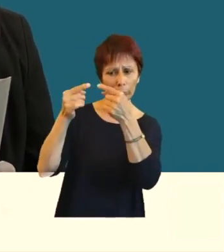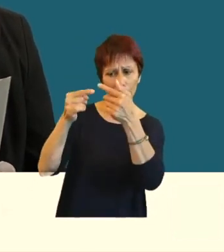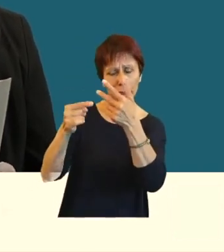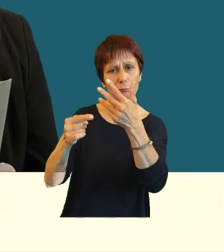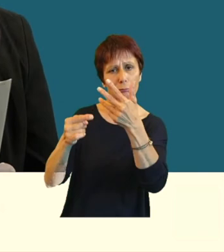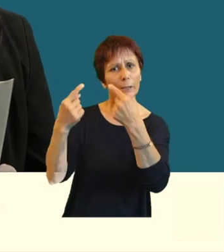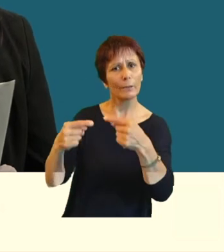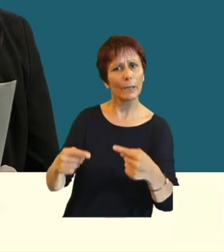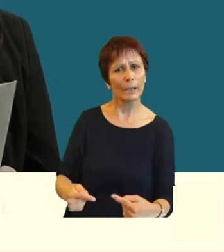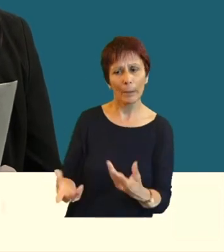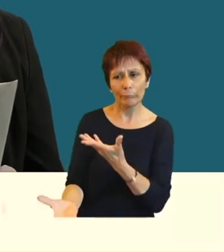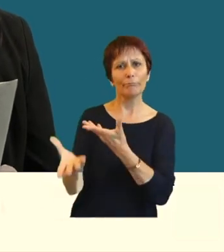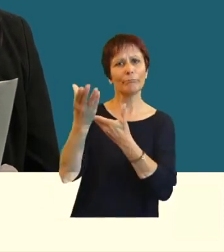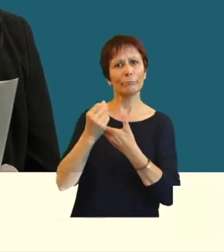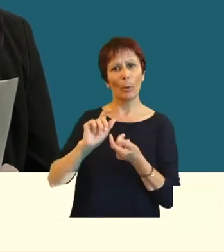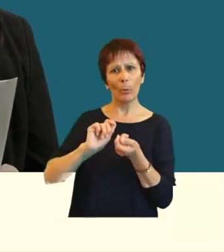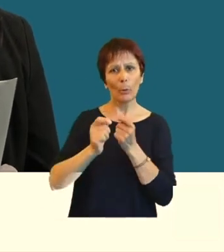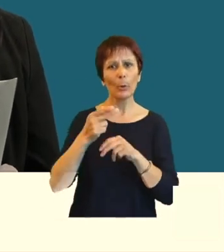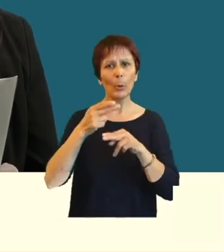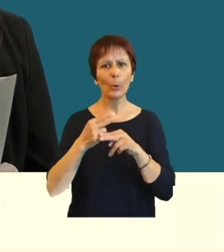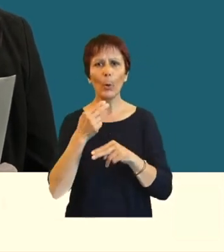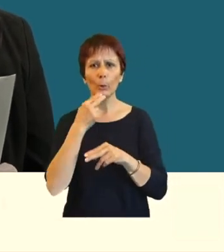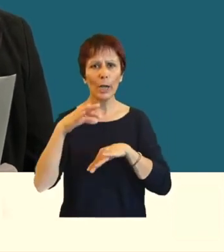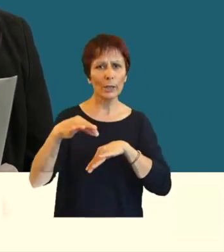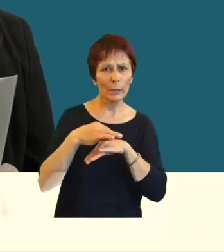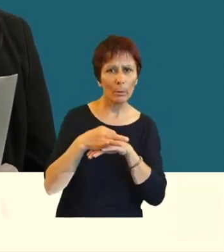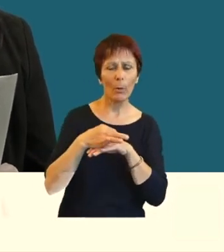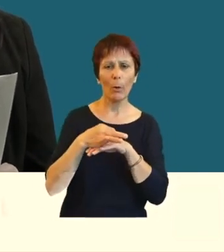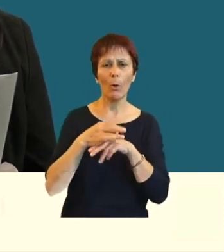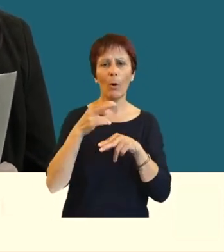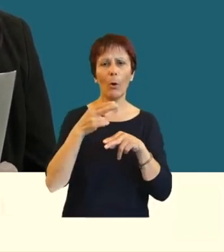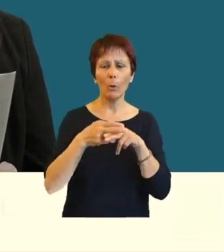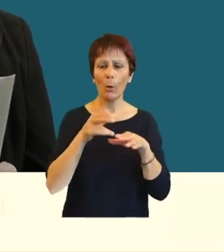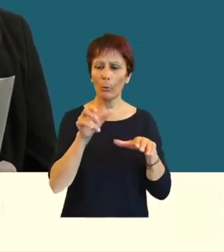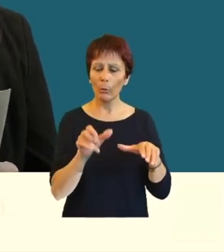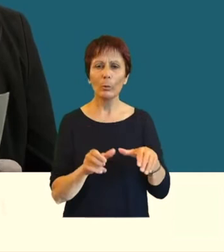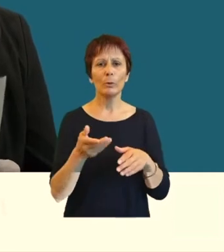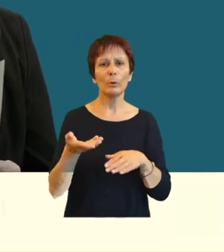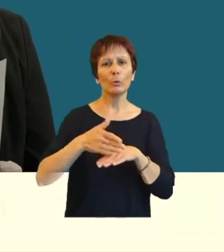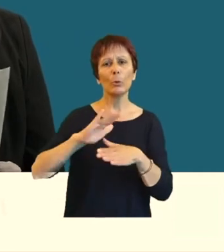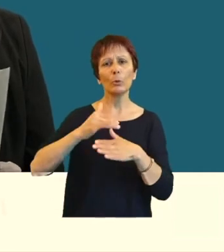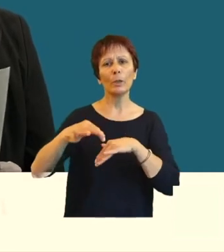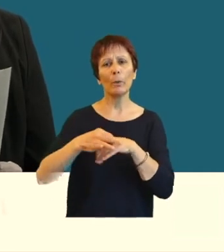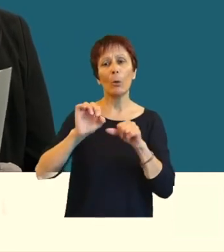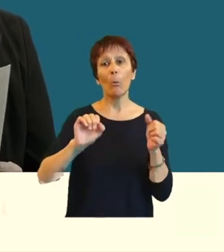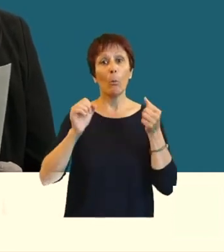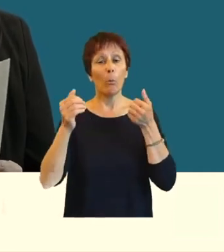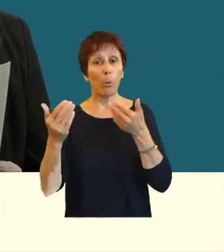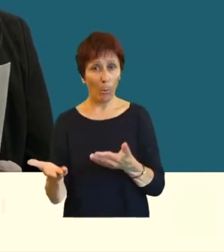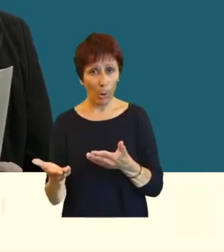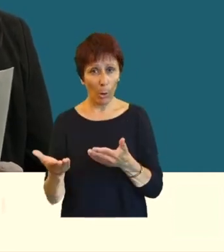mais également d'intégrer les modifications liées au nom d'usage des époux et à l'ordre d'apparition des époux dans les dossiers de mariage, il est proposé de mettre en place cette